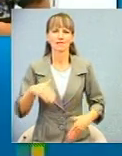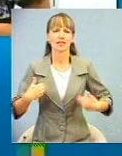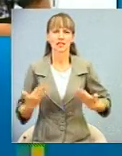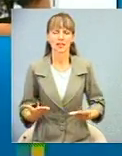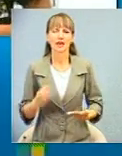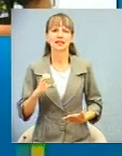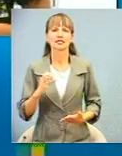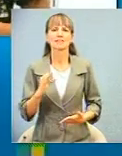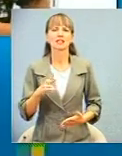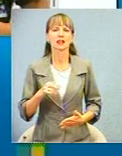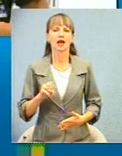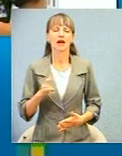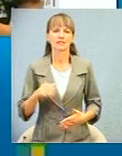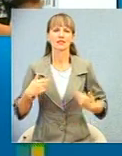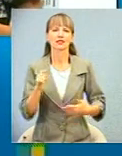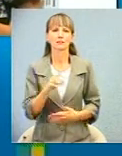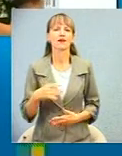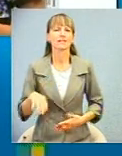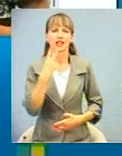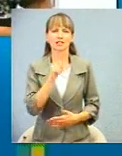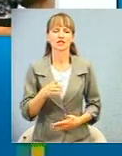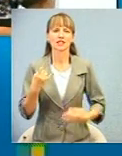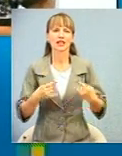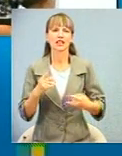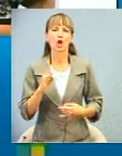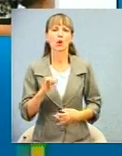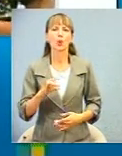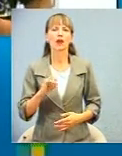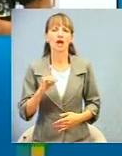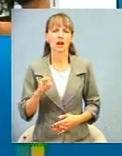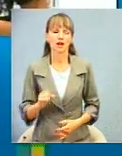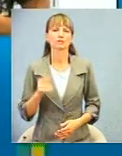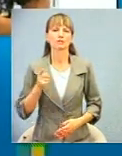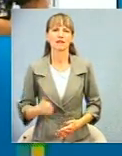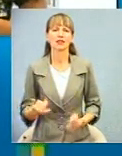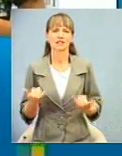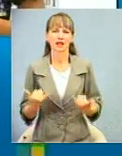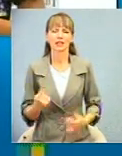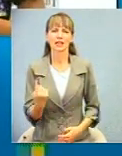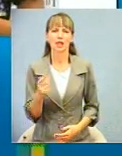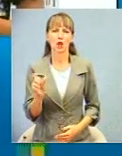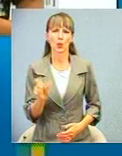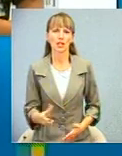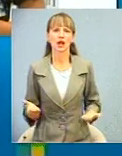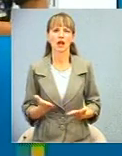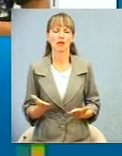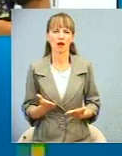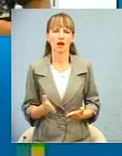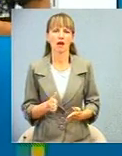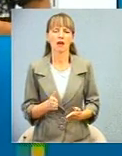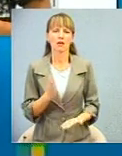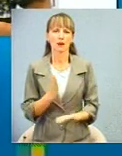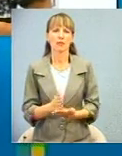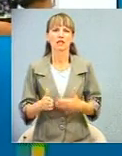Світлано, вітаю тебе та усіх глядачів «Телекур'єра». І справді, нині єдина людина, котра понесла покарання